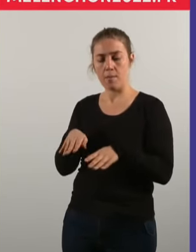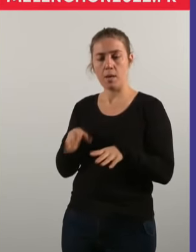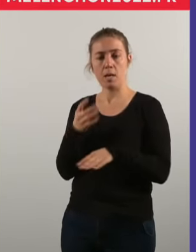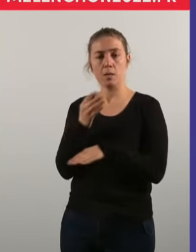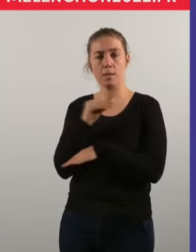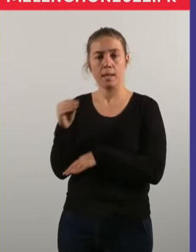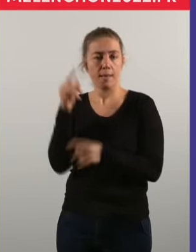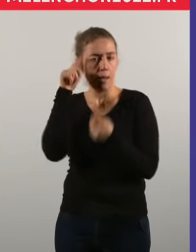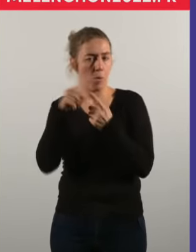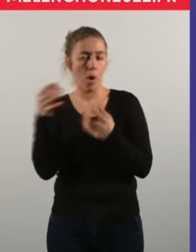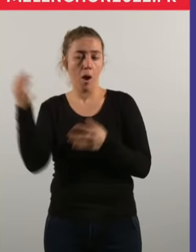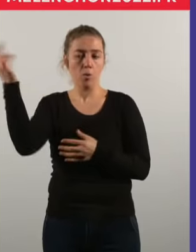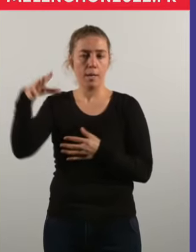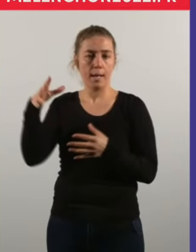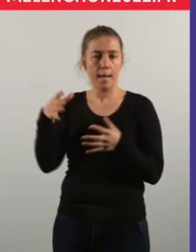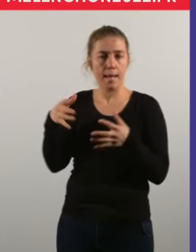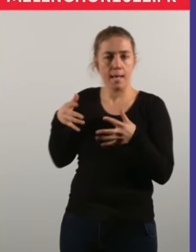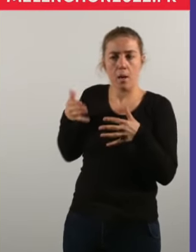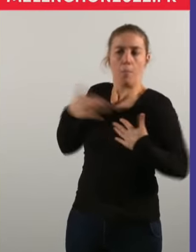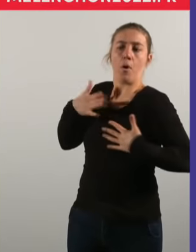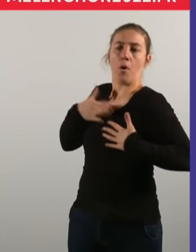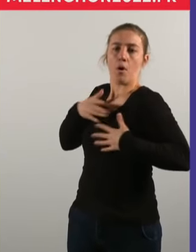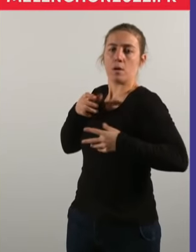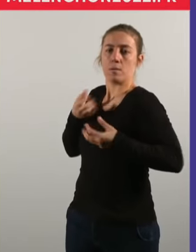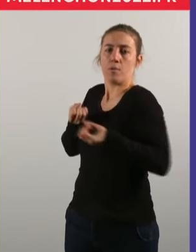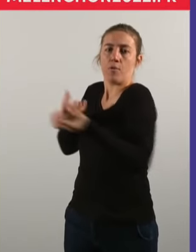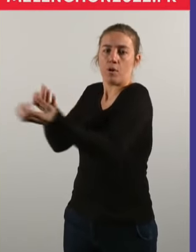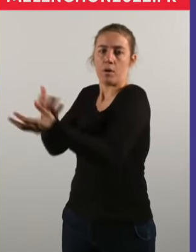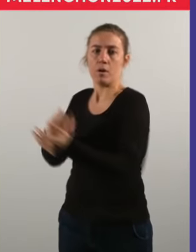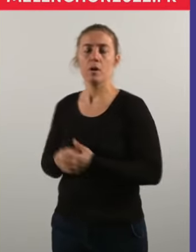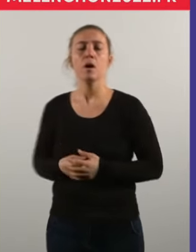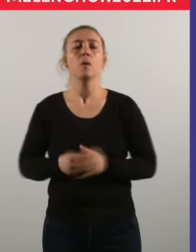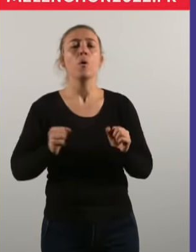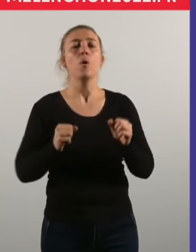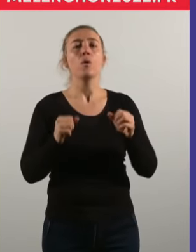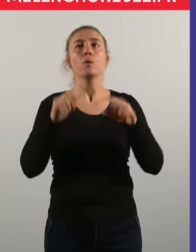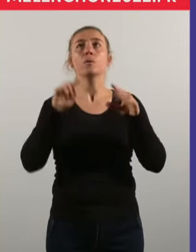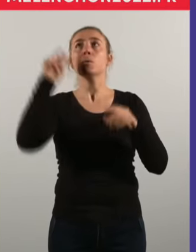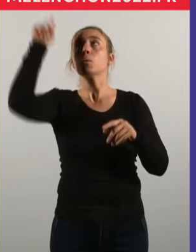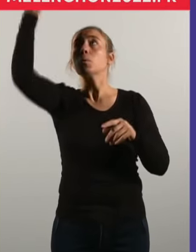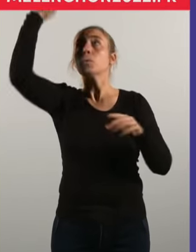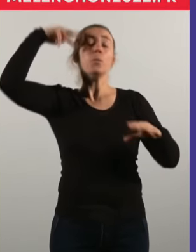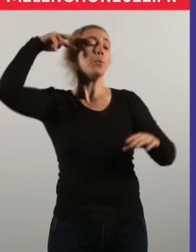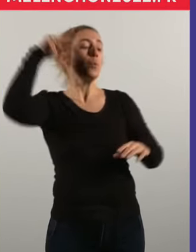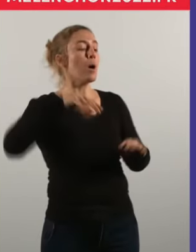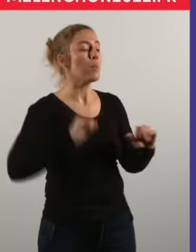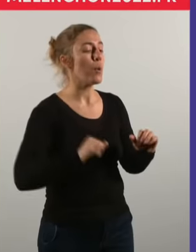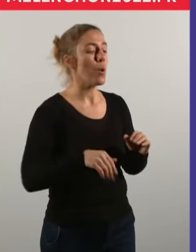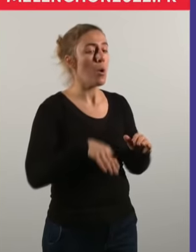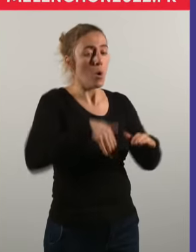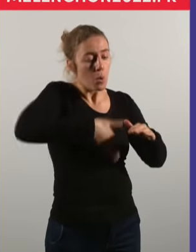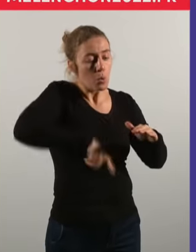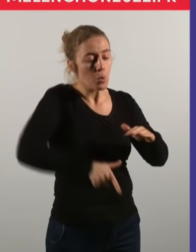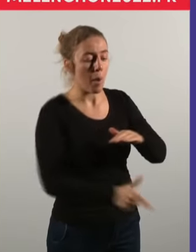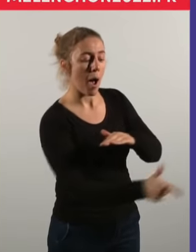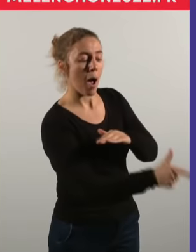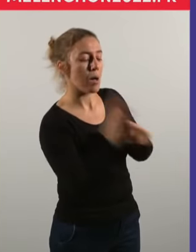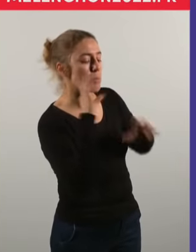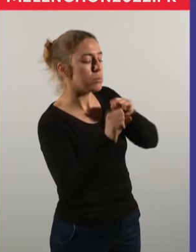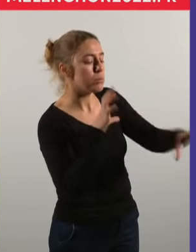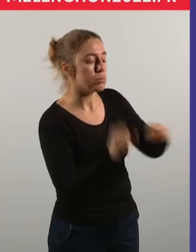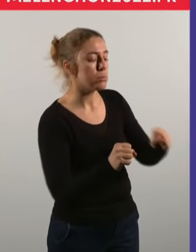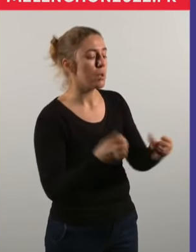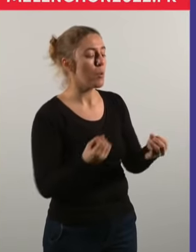dissuasion nucléaire. Si depuis l'espace il est possible de repérer les sous-marins français, si depuis l'espace il est possible d'avoir des cibles à